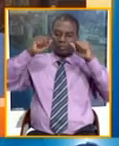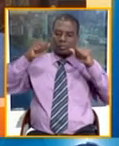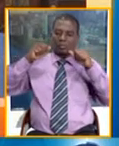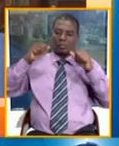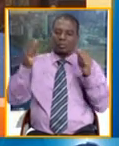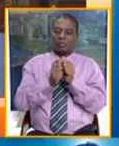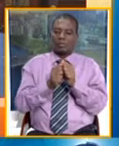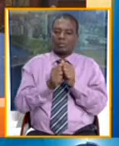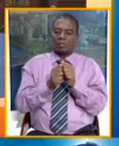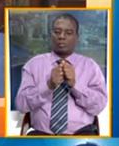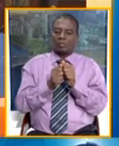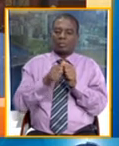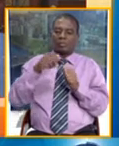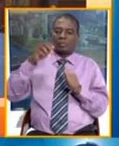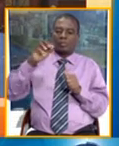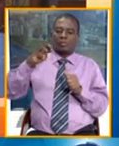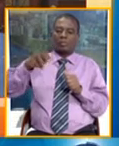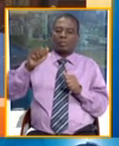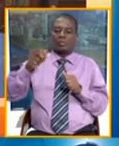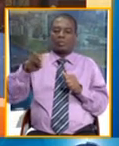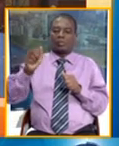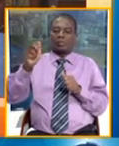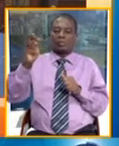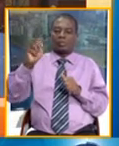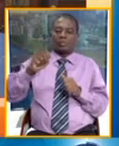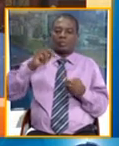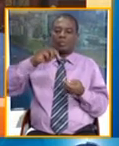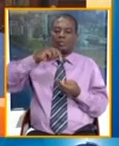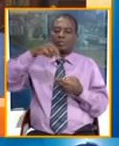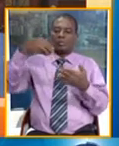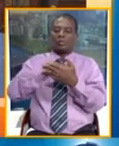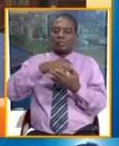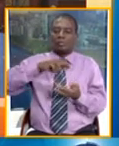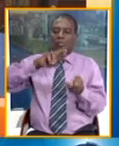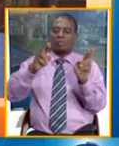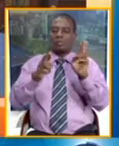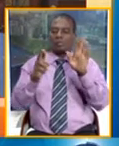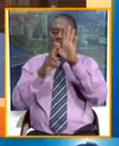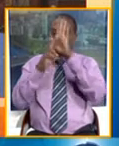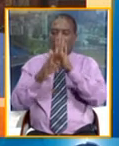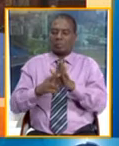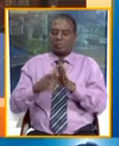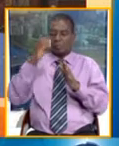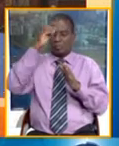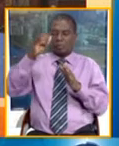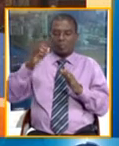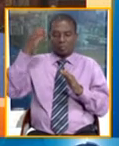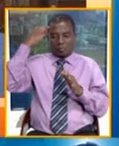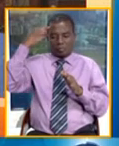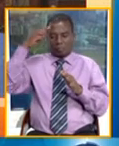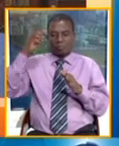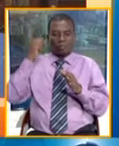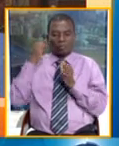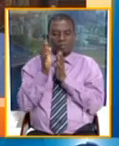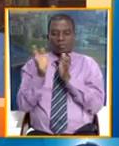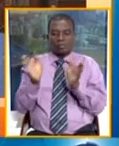avec Mahama Saleh Anadif, le nouveau représentant spécial du secrétaire général des Nations Unies pour l'Afrique de l'Ouest